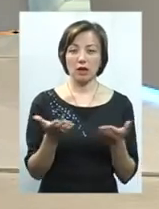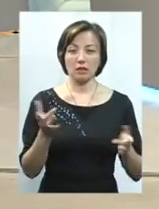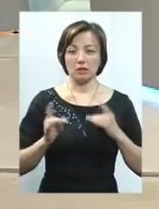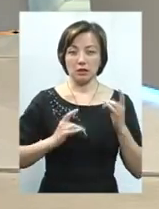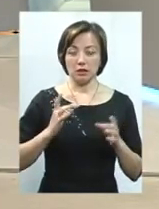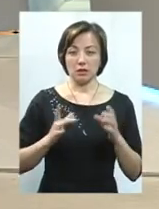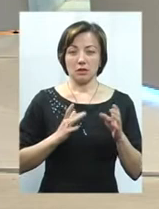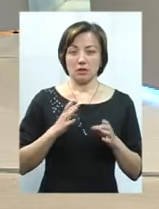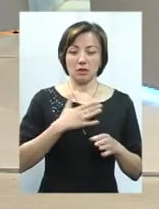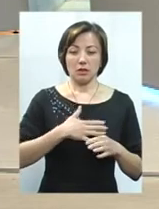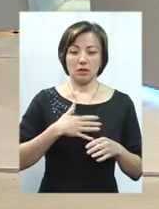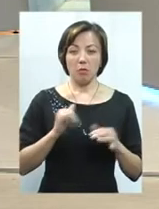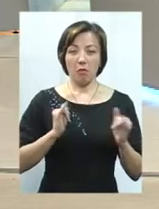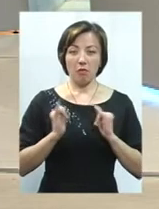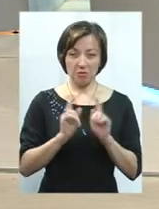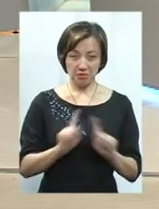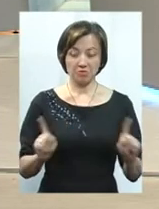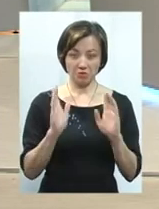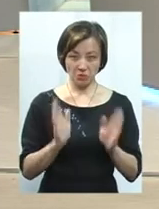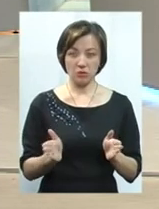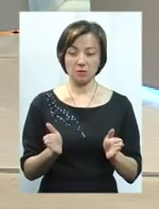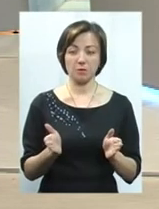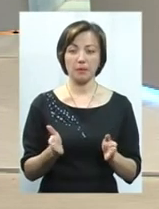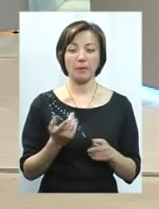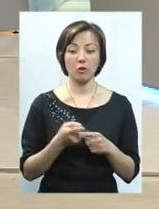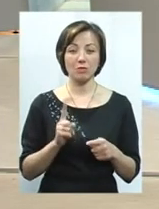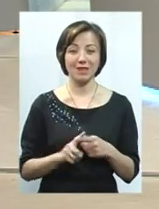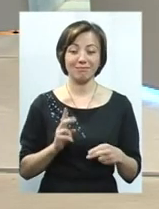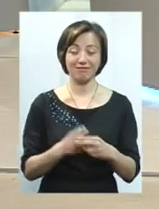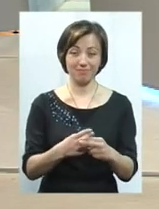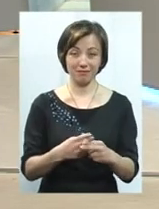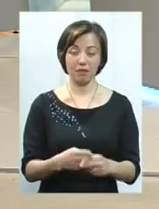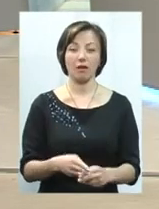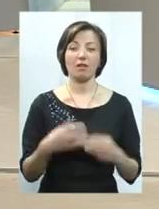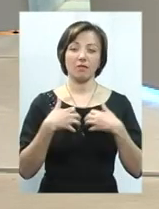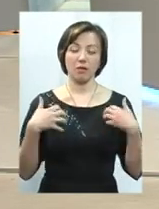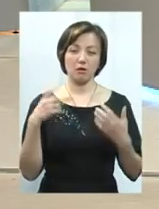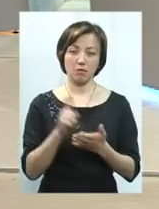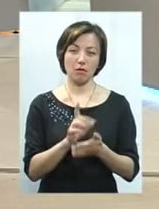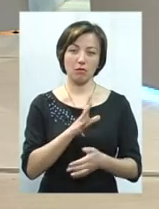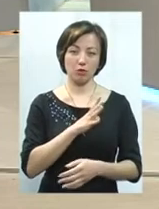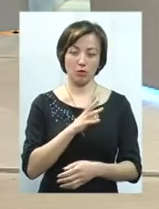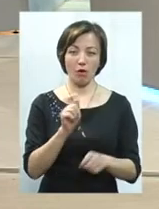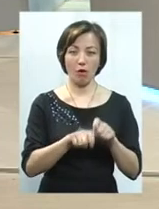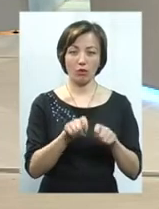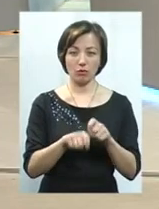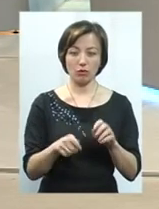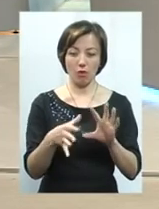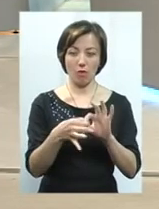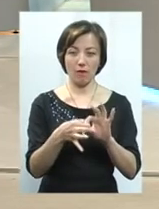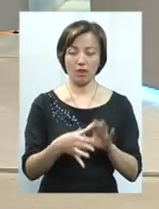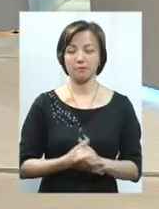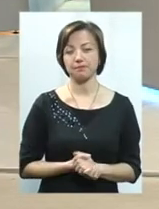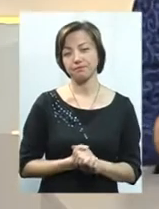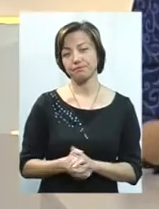і вона може повестися неадекватно. Для щоб це перестрахуватися, тварина має бути контрольована. Тетяна